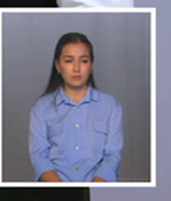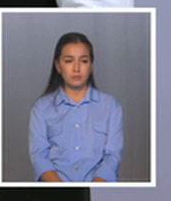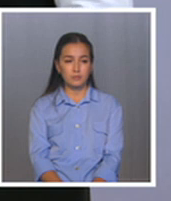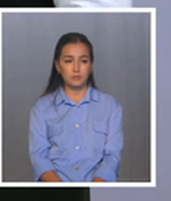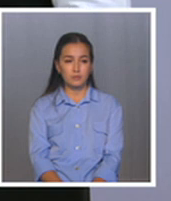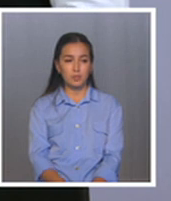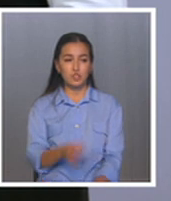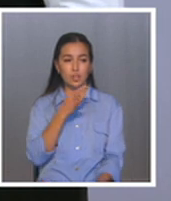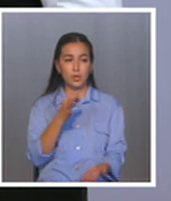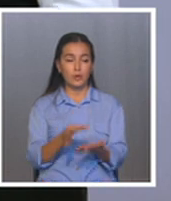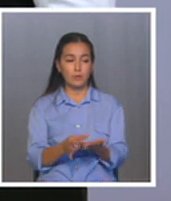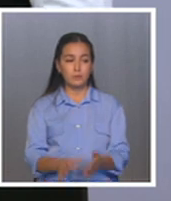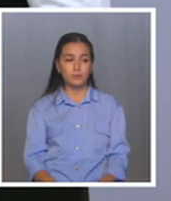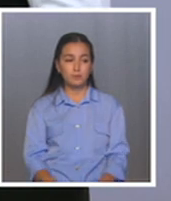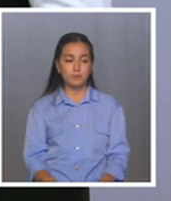Жауабы: